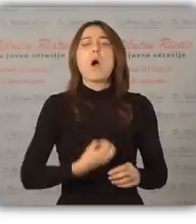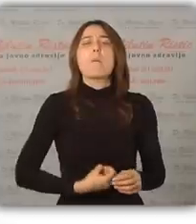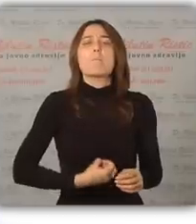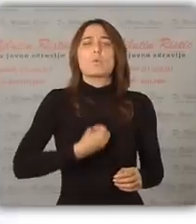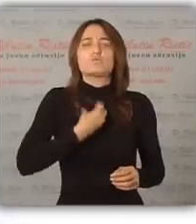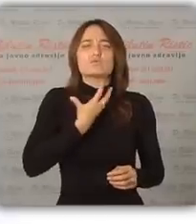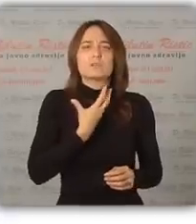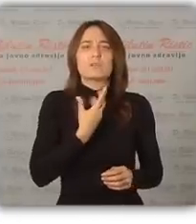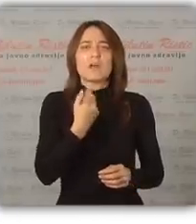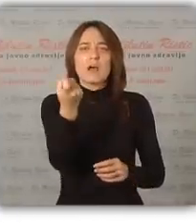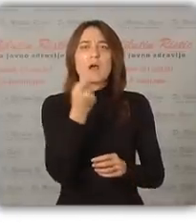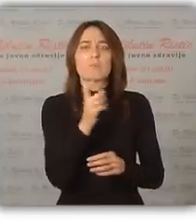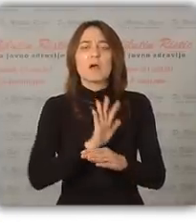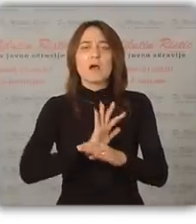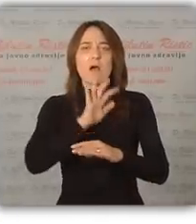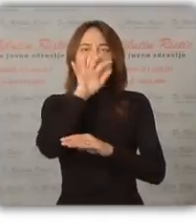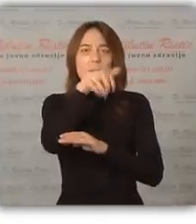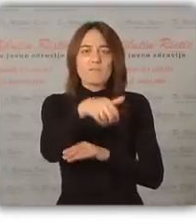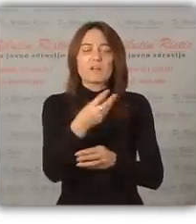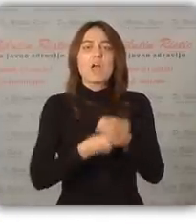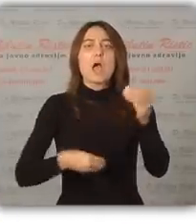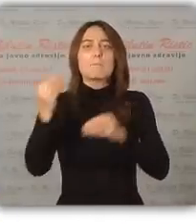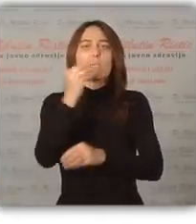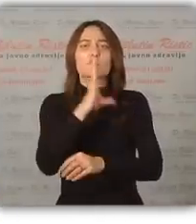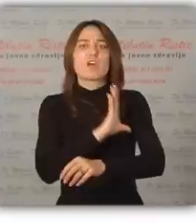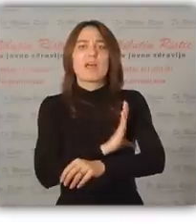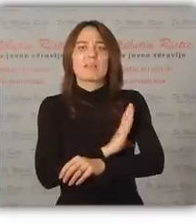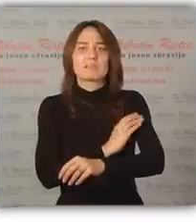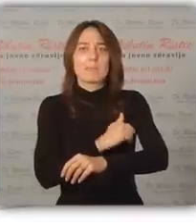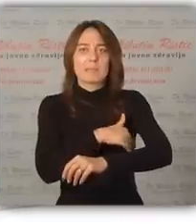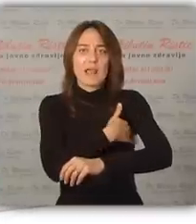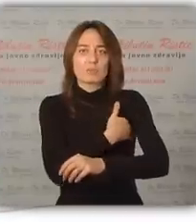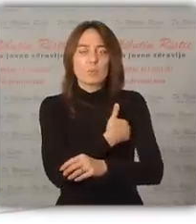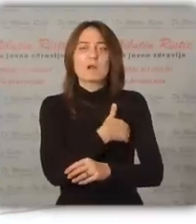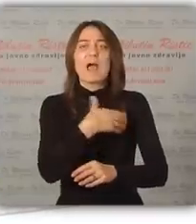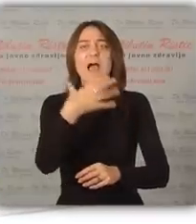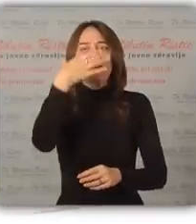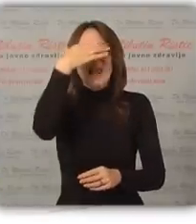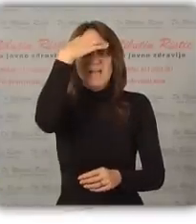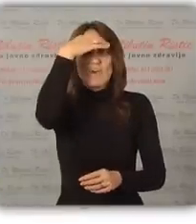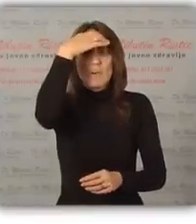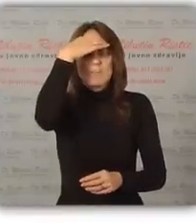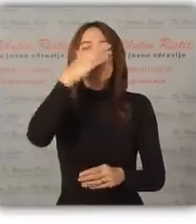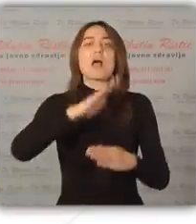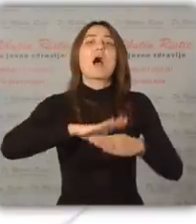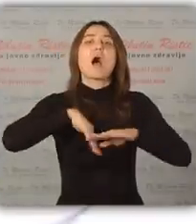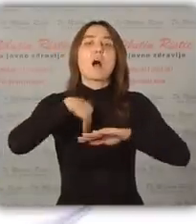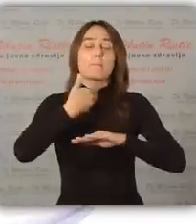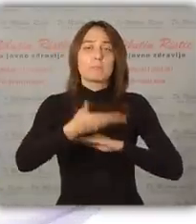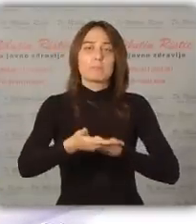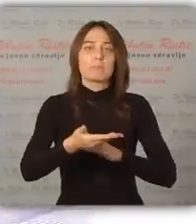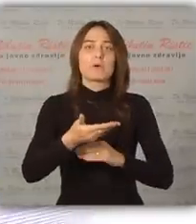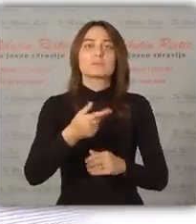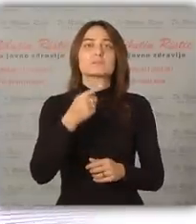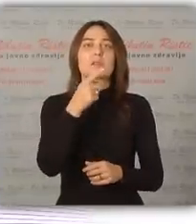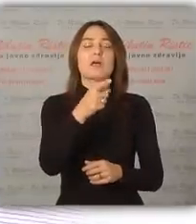su mučnina, nagon za povraćanje, povišena temperatura, glavobolja,